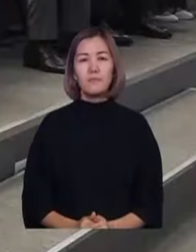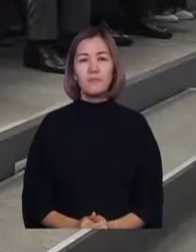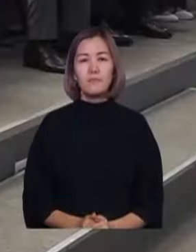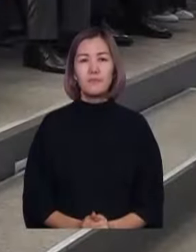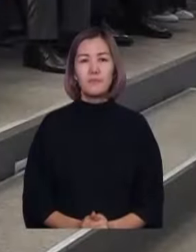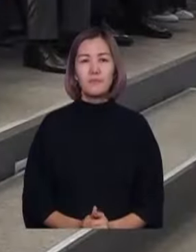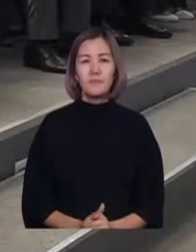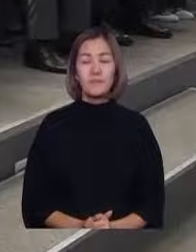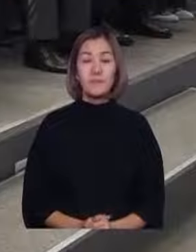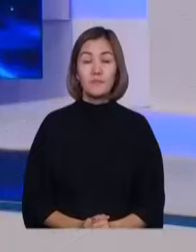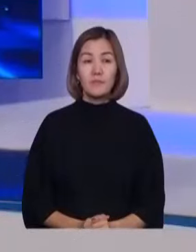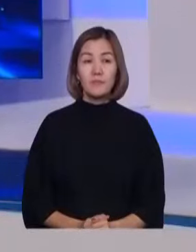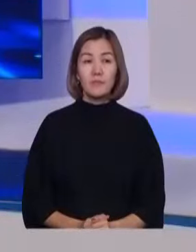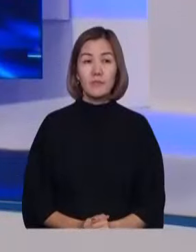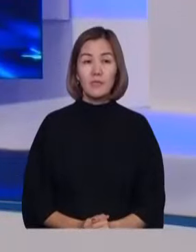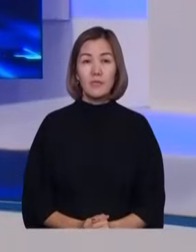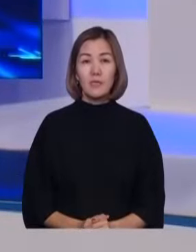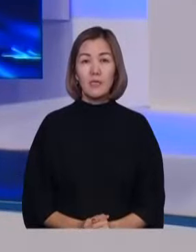Жетісу телеарнасы.